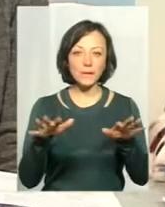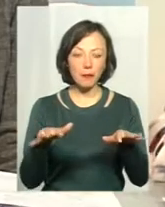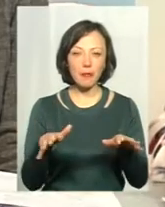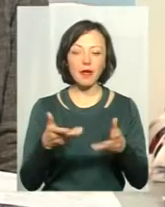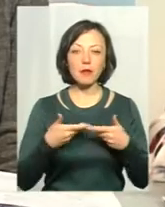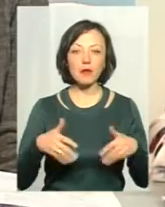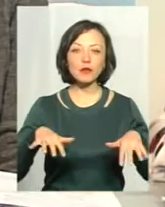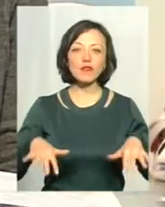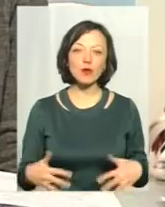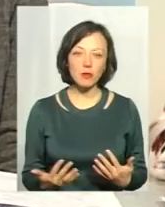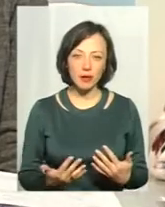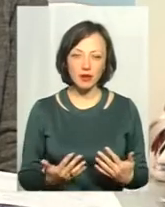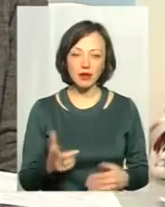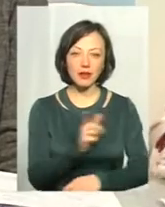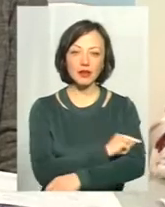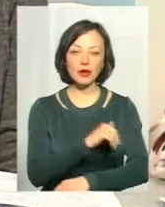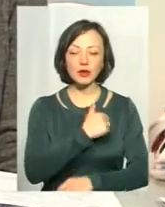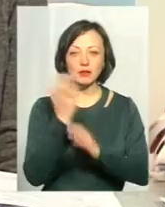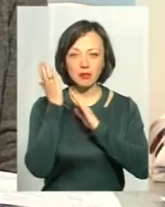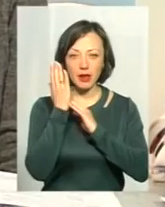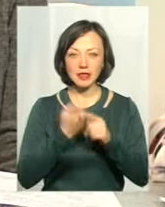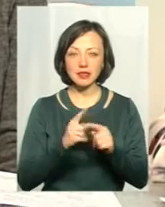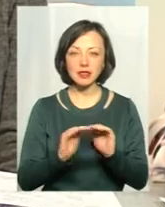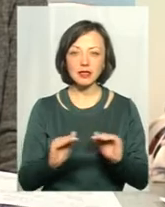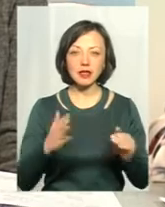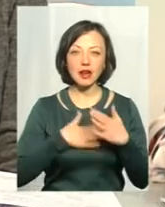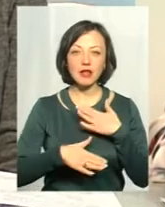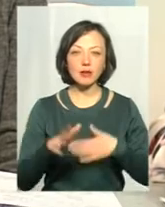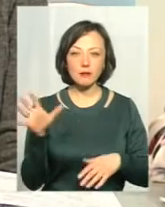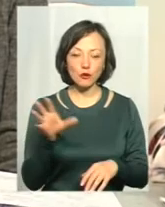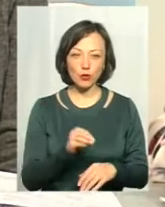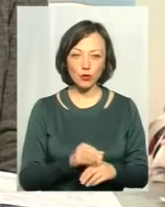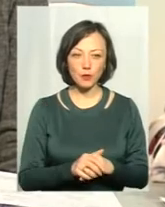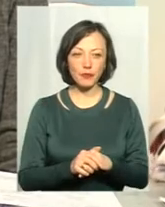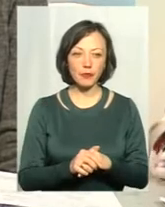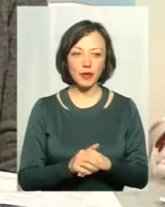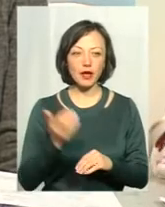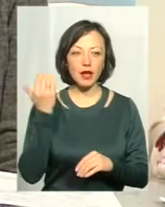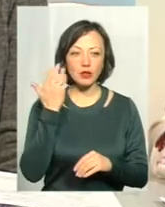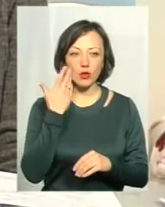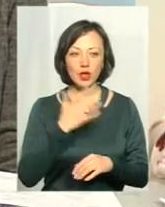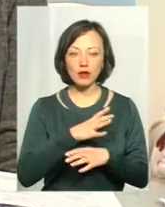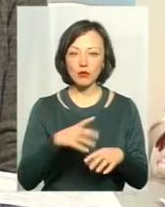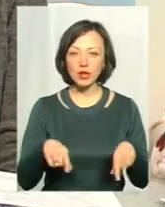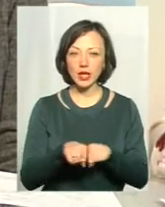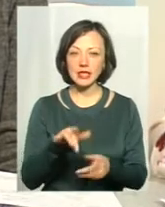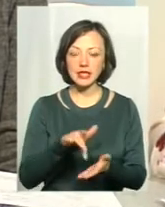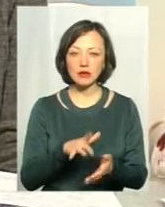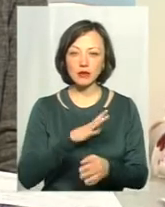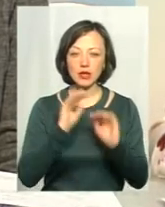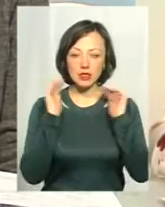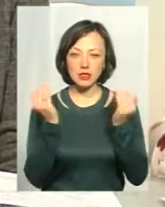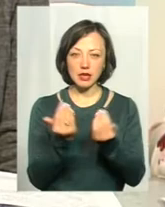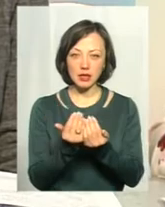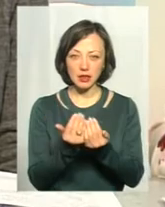Ми вже втомилися, ми вже хочемо спати, ці діти, вони радіють всьому. Тому що раніше, коли не було таких центрів, ці діти були